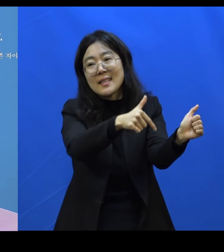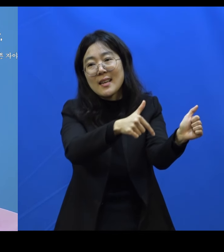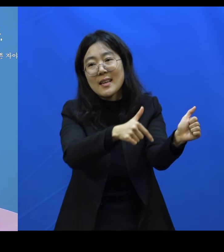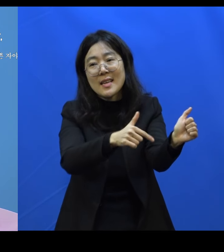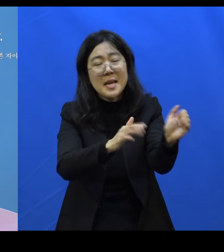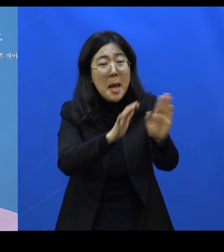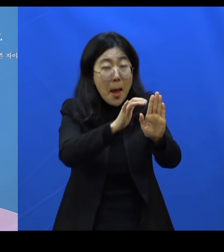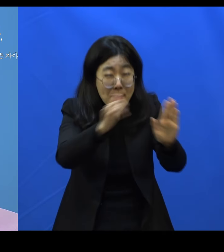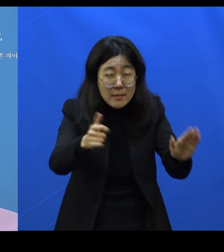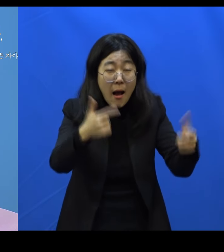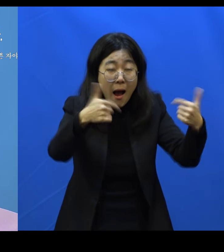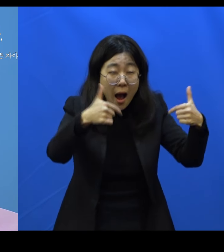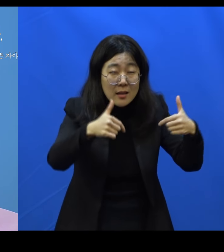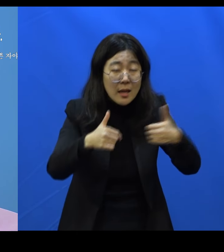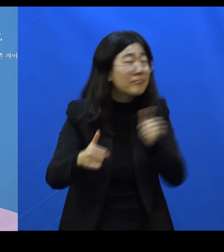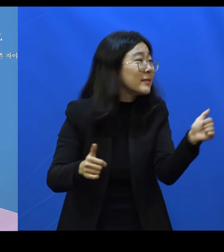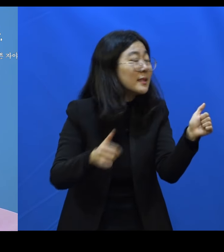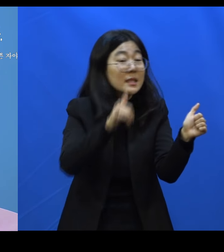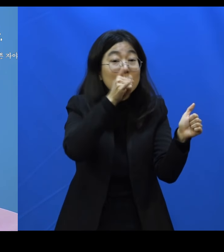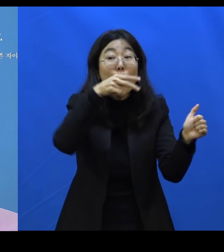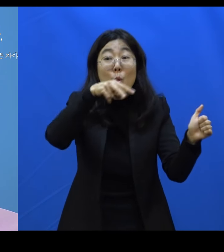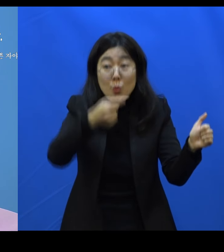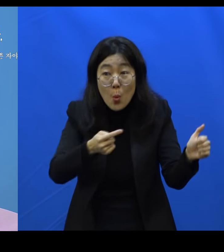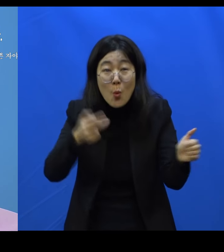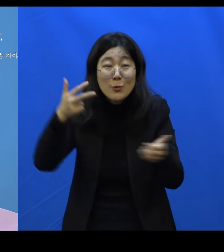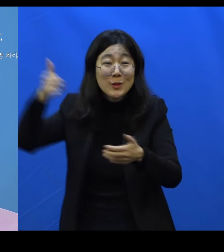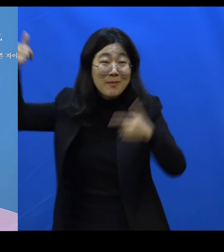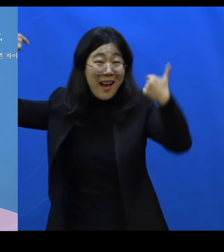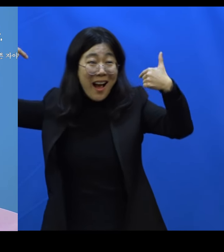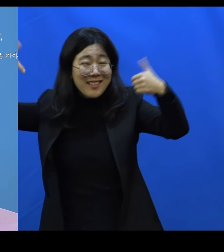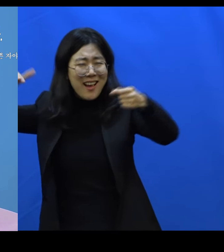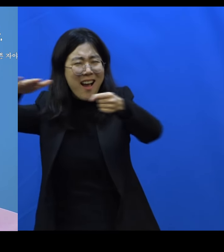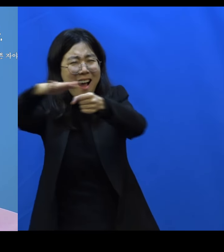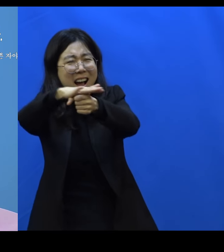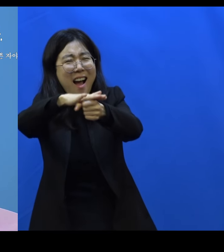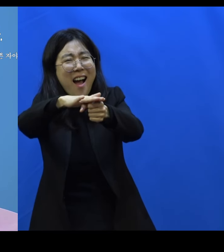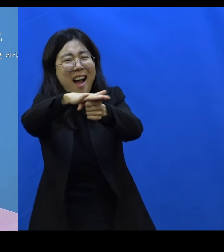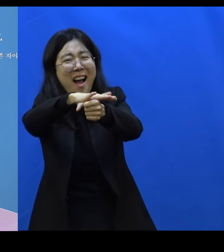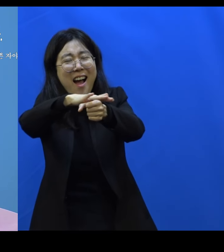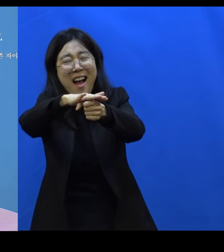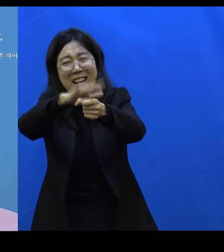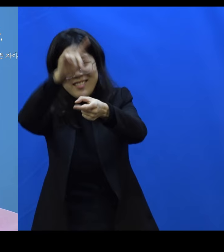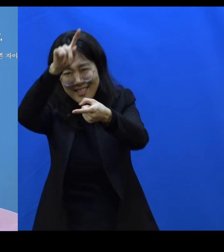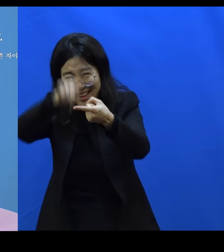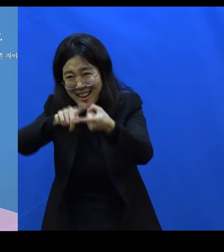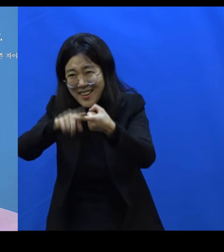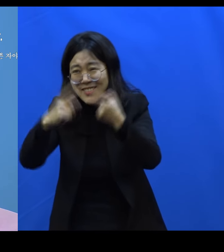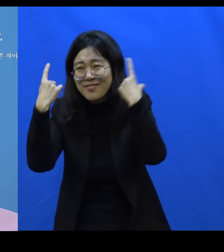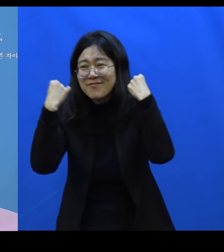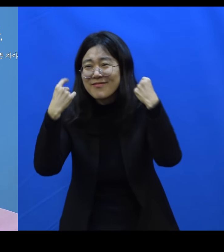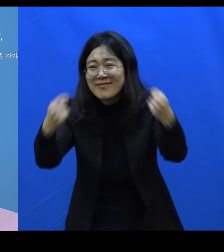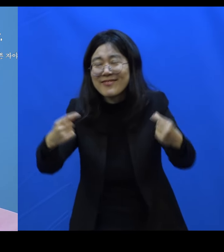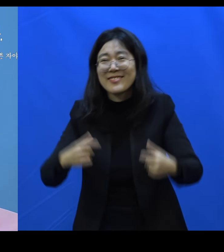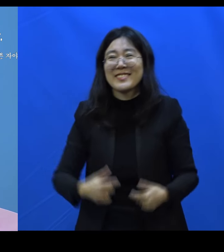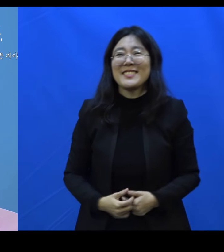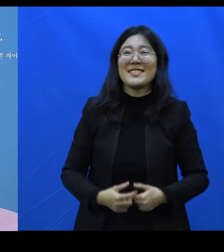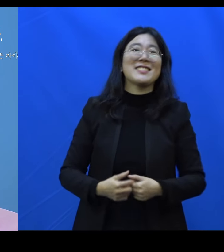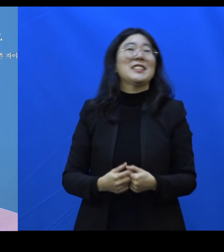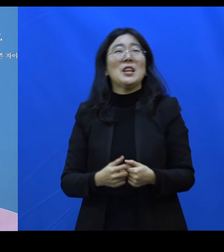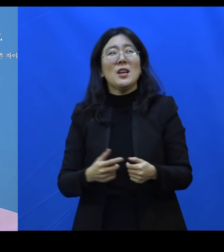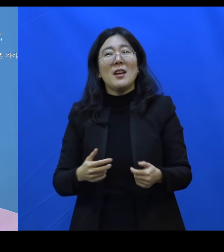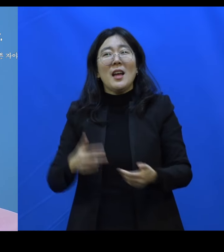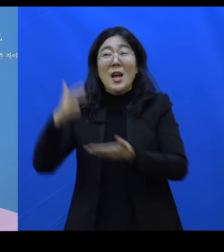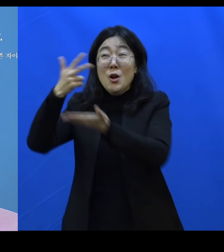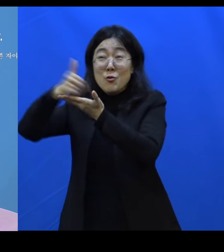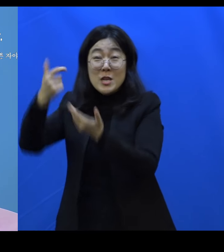같아요. 그런데 우리는 그분에게로 가까이 잘 안 가는 거죠. 우리는 주님에게 가는데 너무 더딘